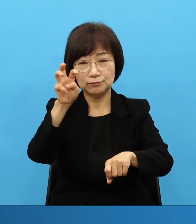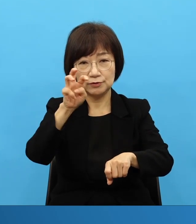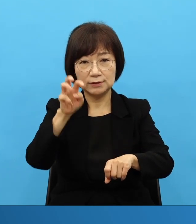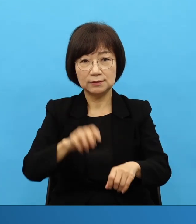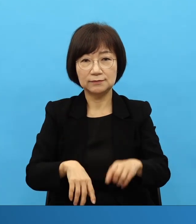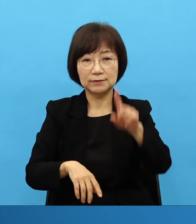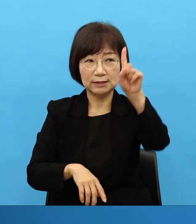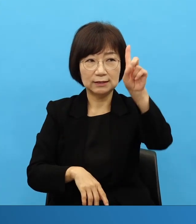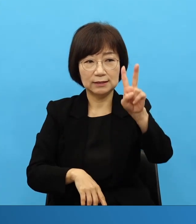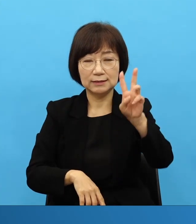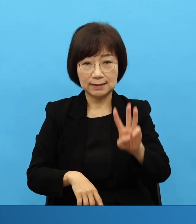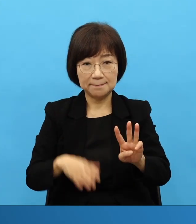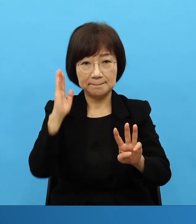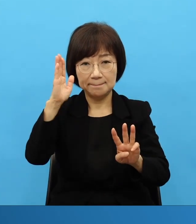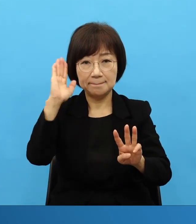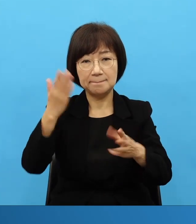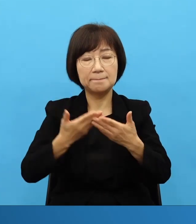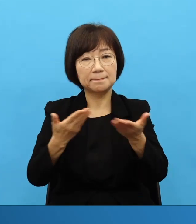3강이 진행됩니다.